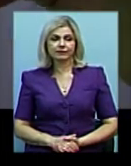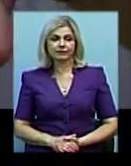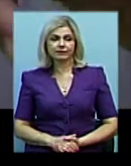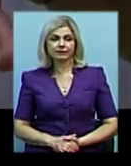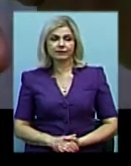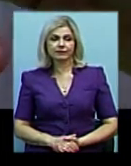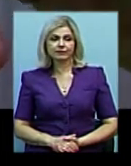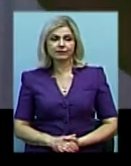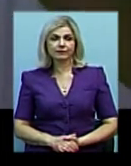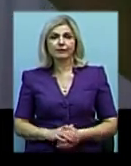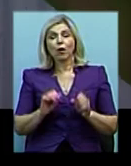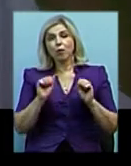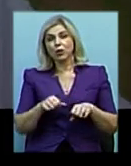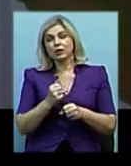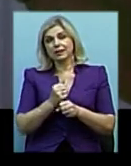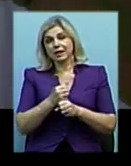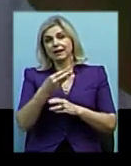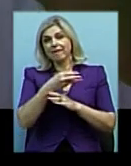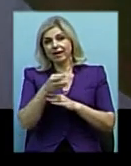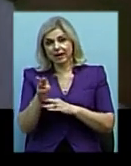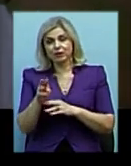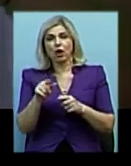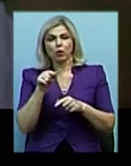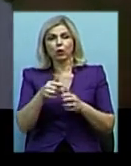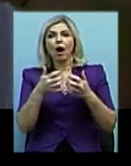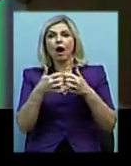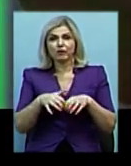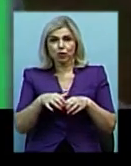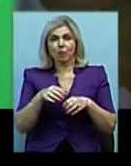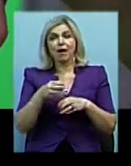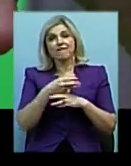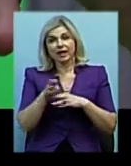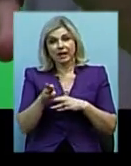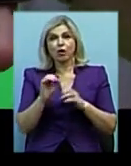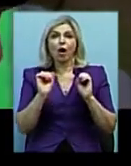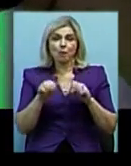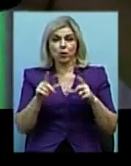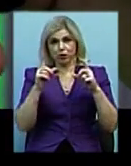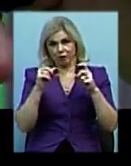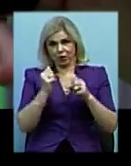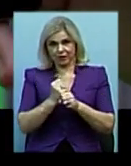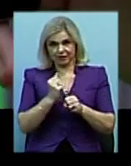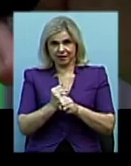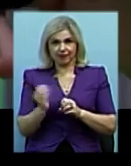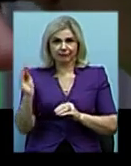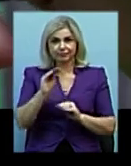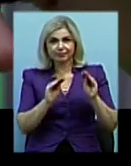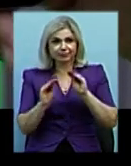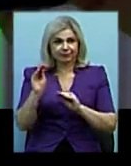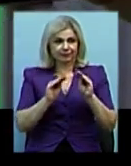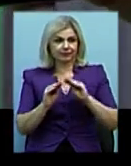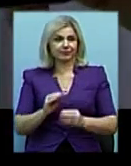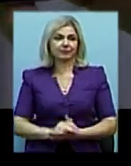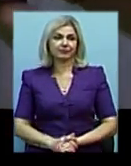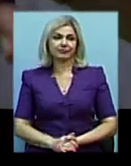Можна робити, знімати відео, тут у мене автоматичне налаштування стоїть відео, а можна фото. Хоп,